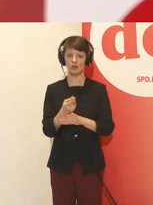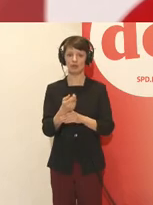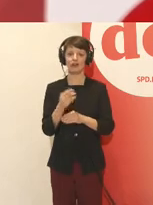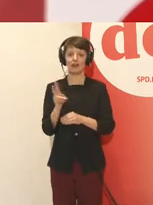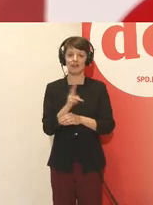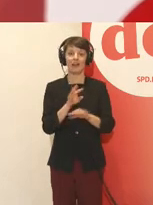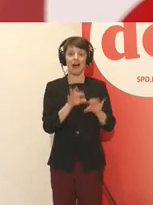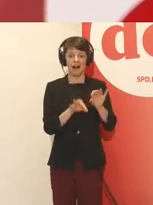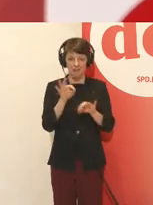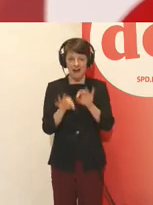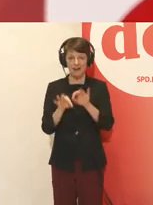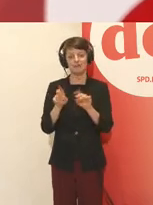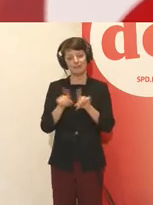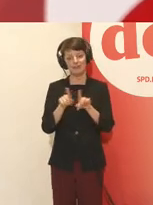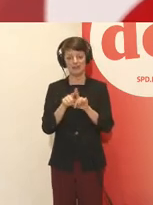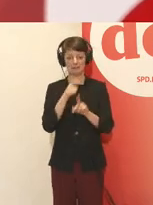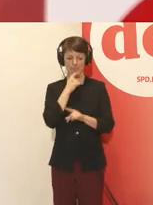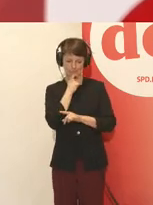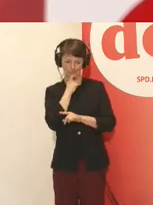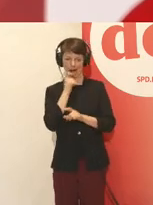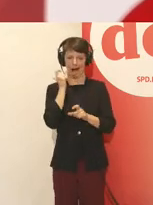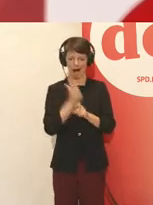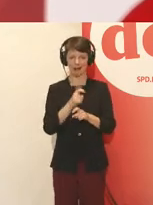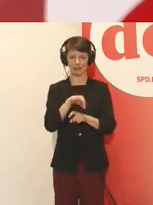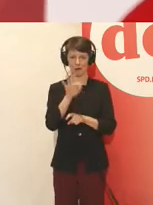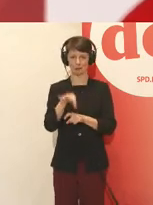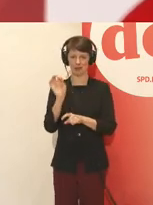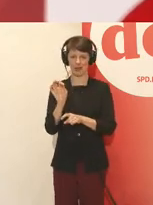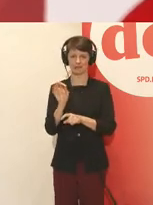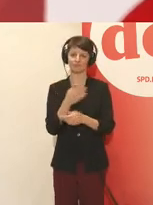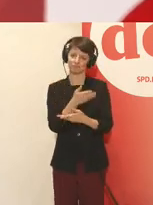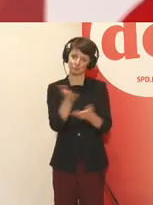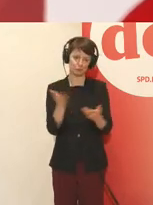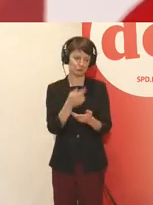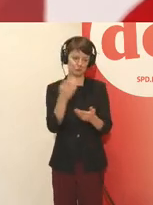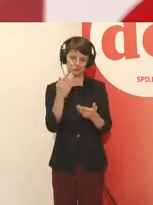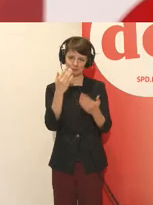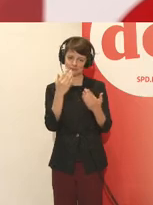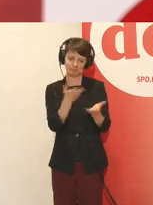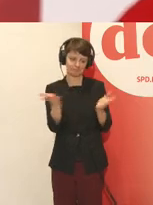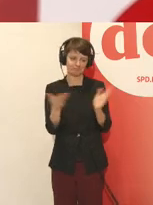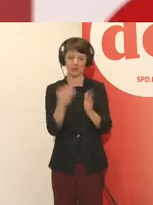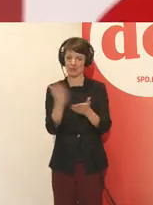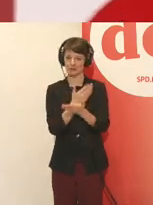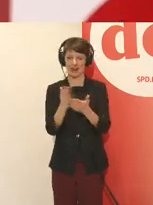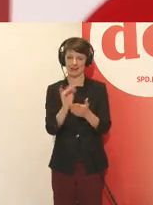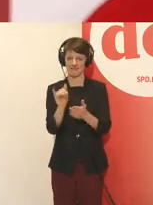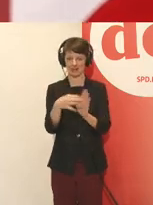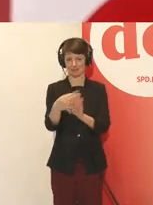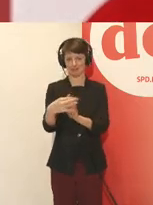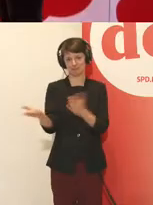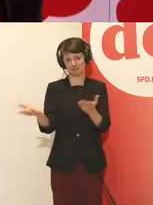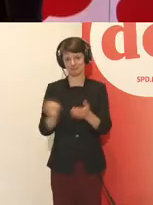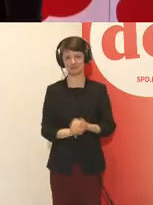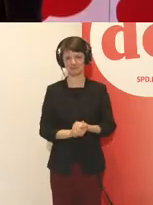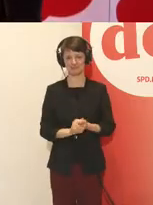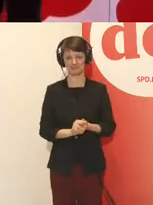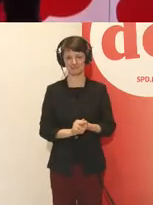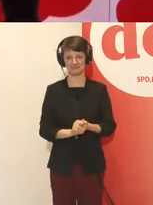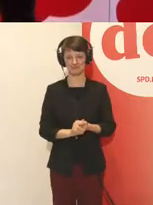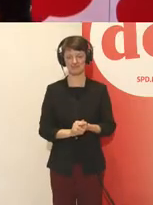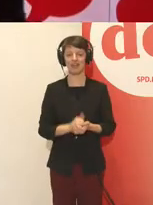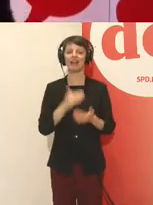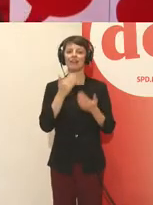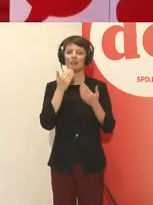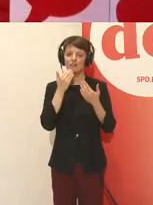die wahl hat hat die qual und auf die qual muss ich eben selbst hinweisen vielen lieben dank dass ihr da wart wir sehen